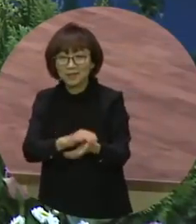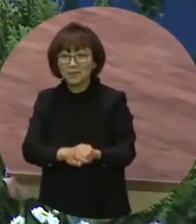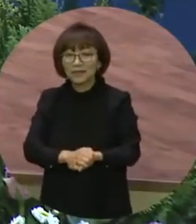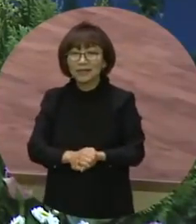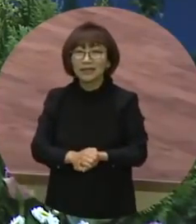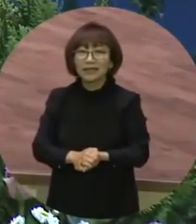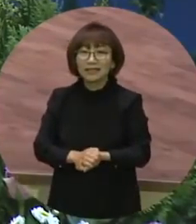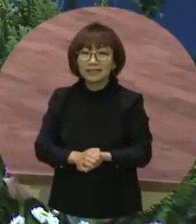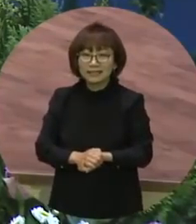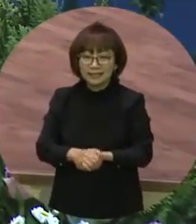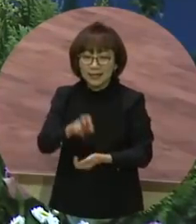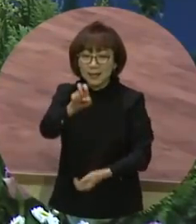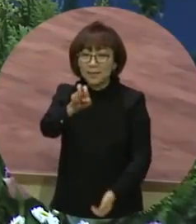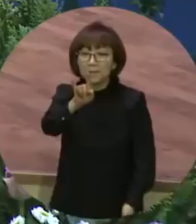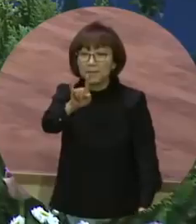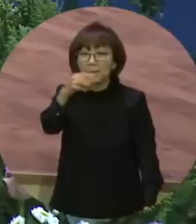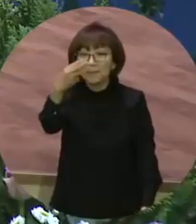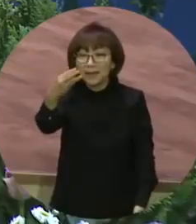이